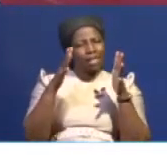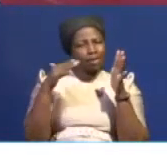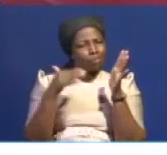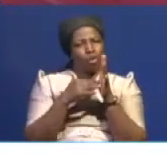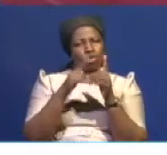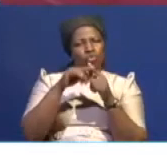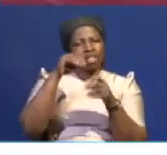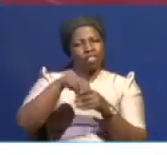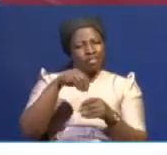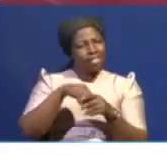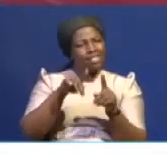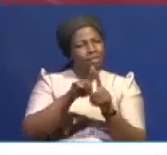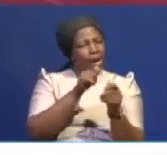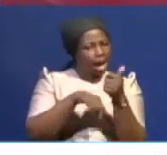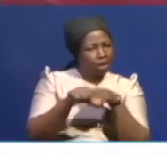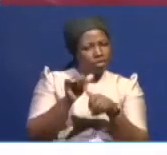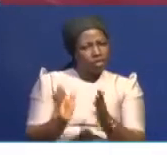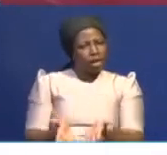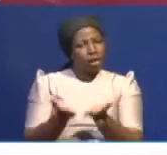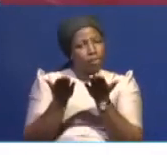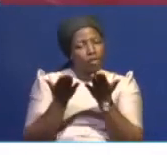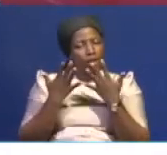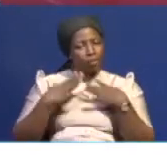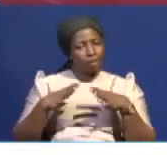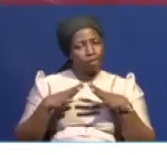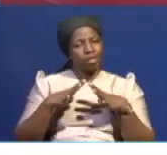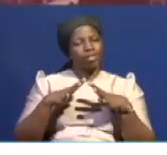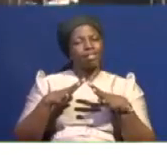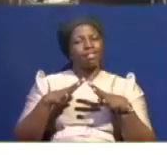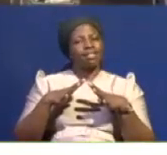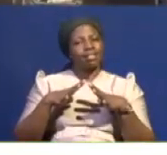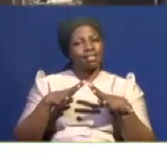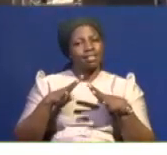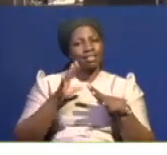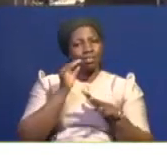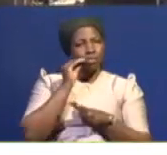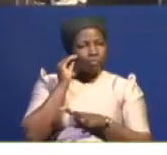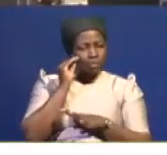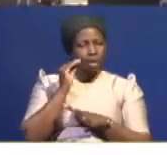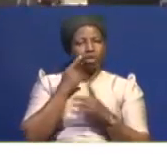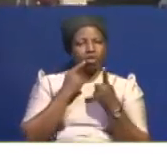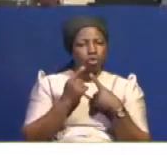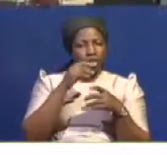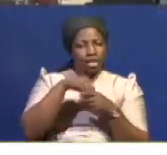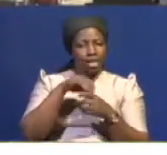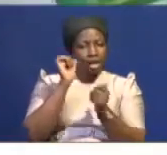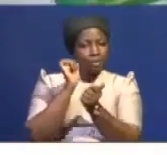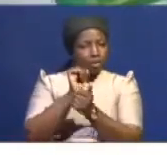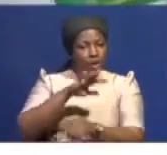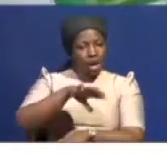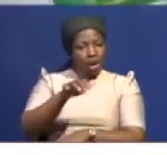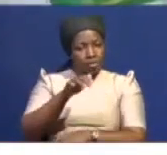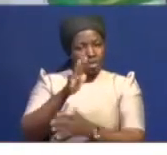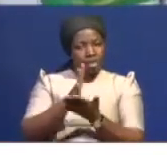kuboresha makazi ya wakazi wa eneo hilo. Wakiongea katika kijiji cha Gobei, kaunti ndogo ya Bondo, wafanyabiashara